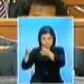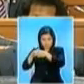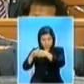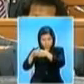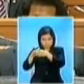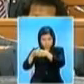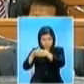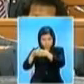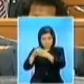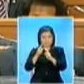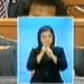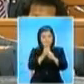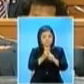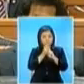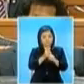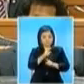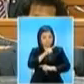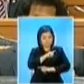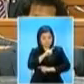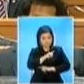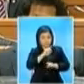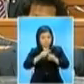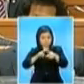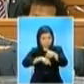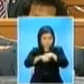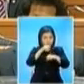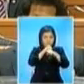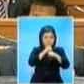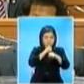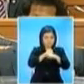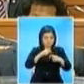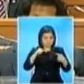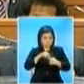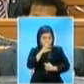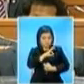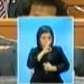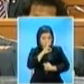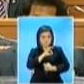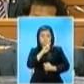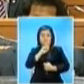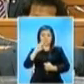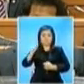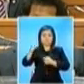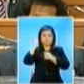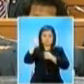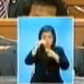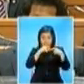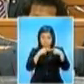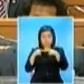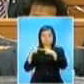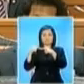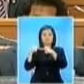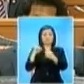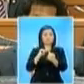นสิทธิ์ในการที่จะทำหน้าที่ปฏิบัติหน้าที่ในฐานะสมาชิกรัฐสภาในการอภิปรายต่อไป